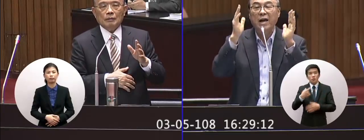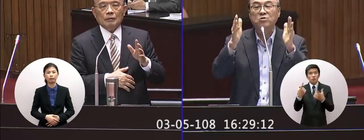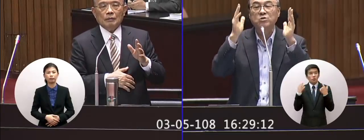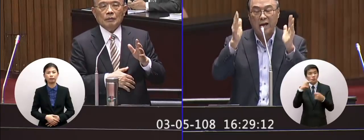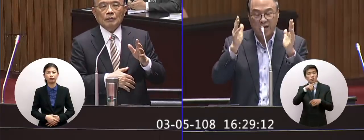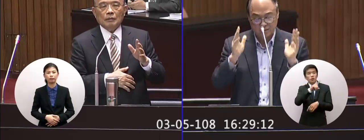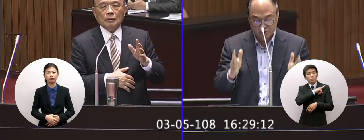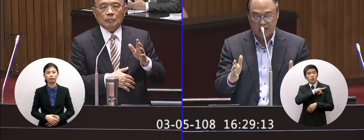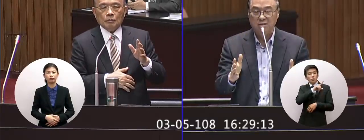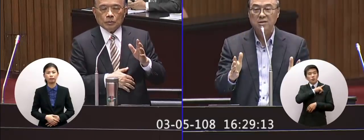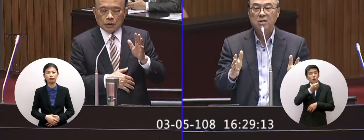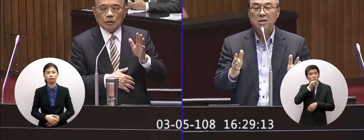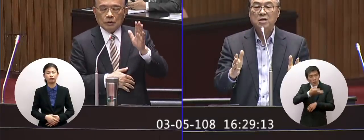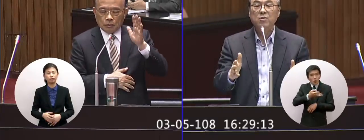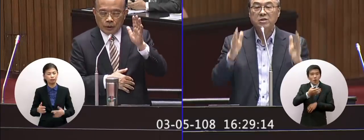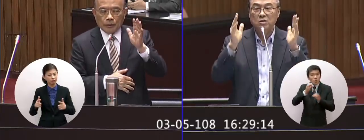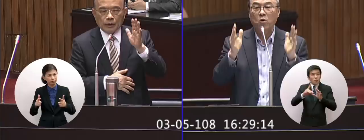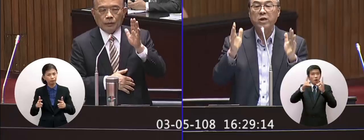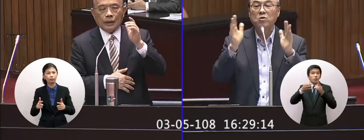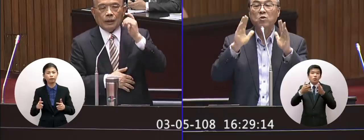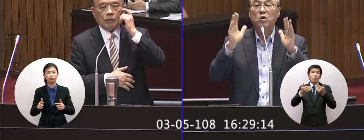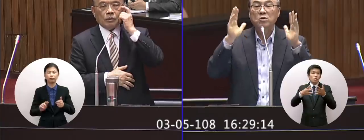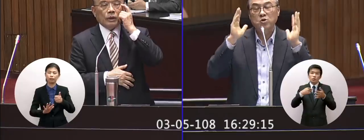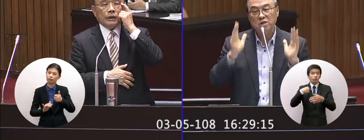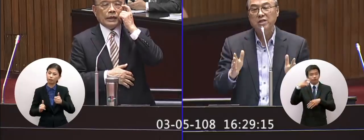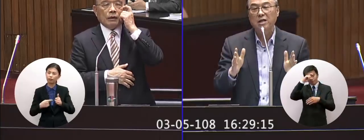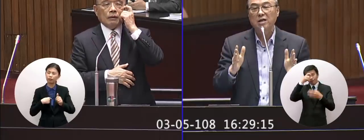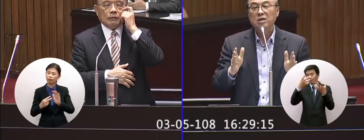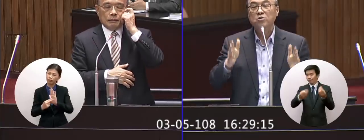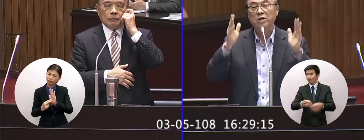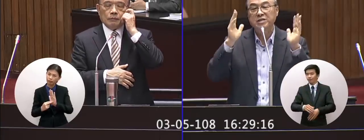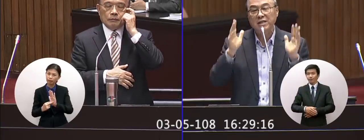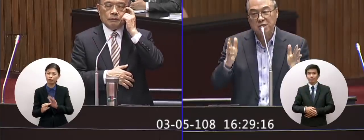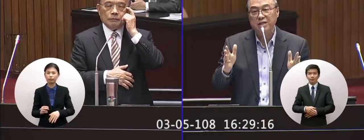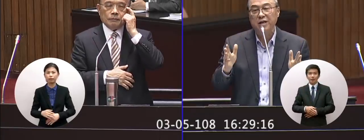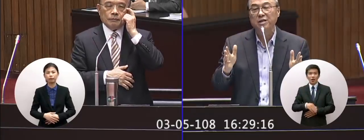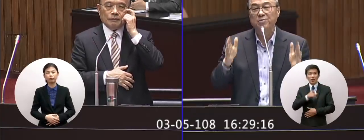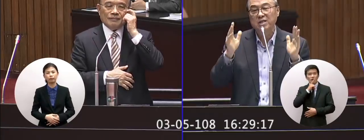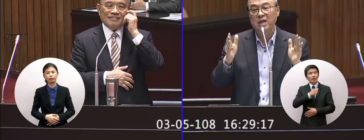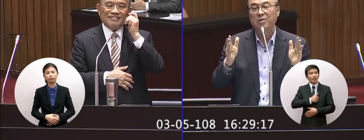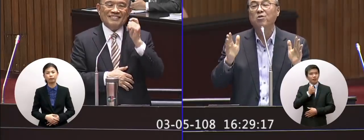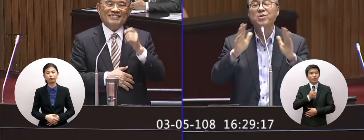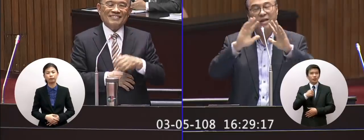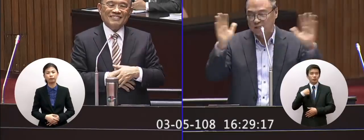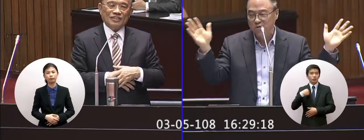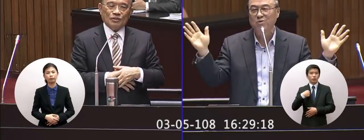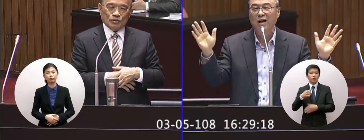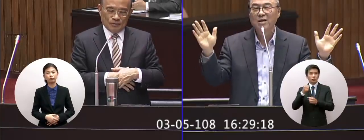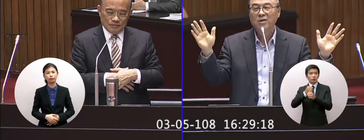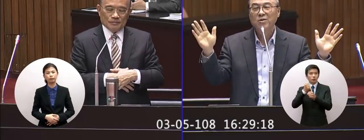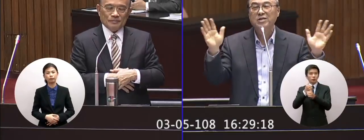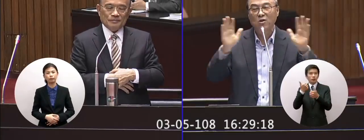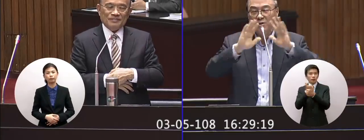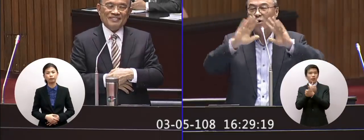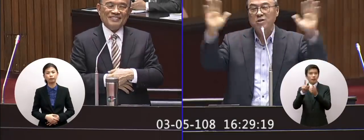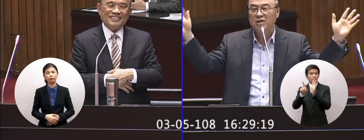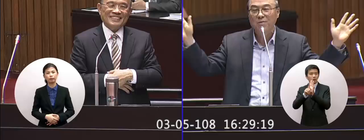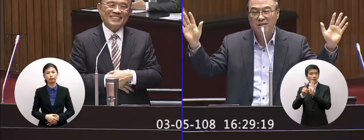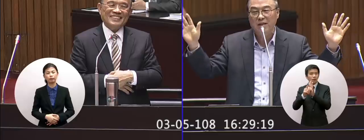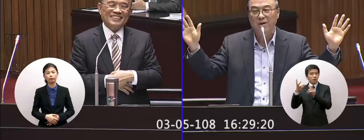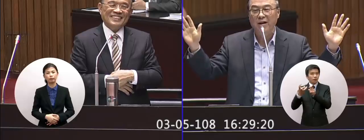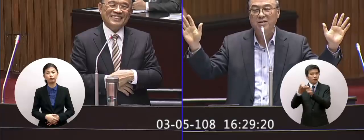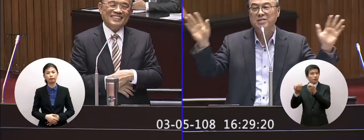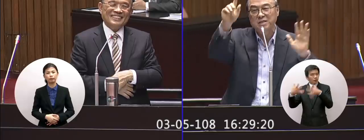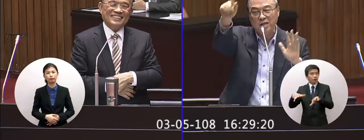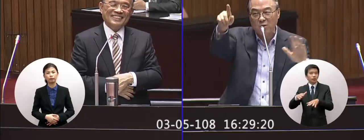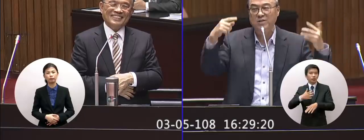你嘴巴里喊出涨还是不涨。 不是， 因为这种回应， 我 说实在的，做了30几年的民意代表，我们很清楚了。院长，我们同一天